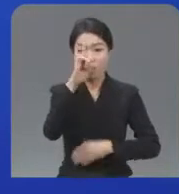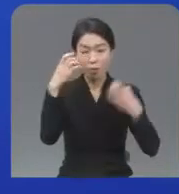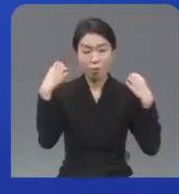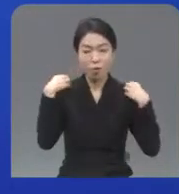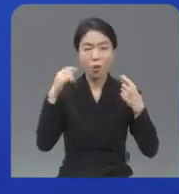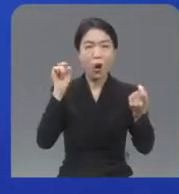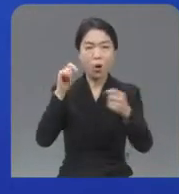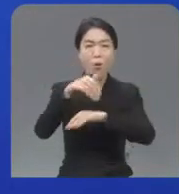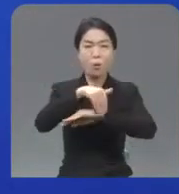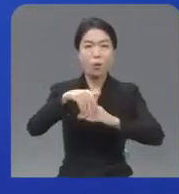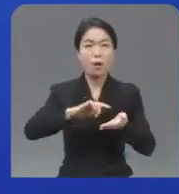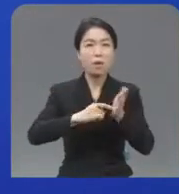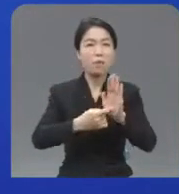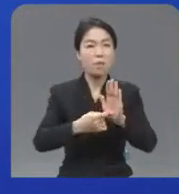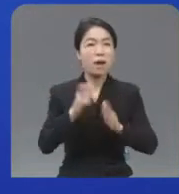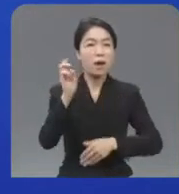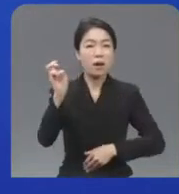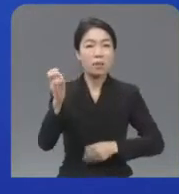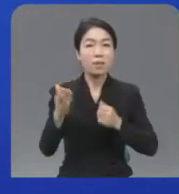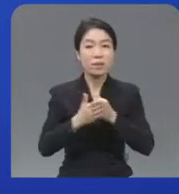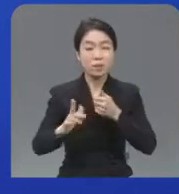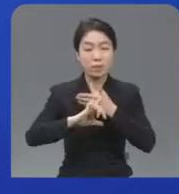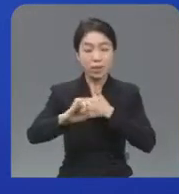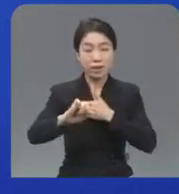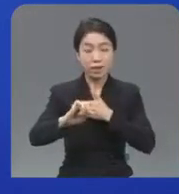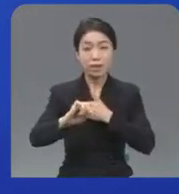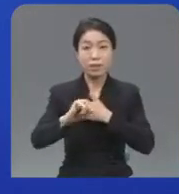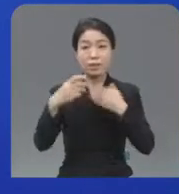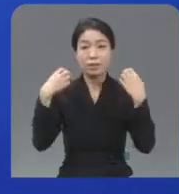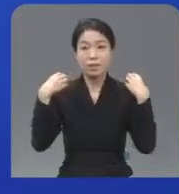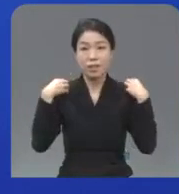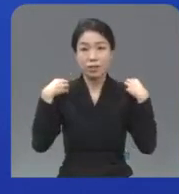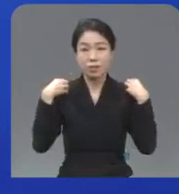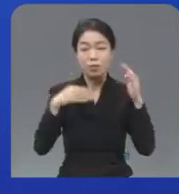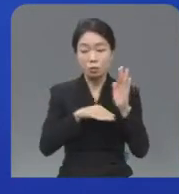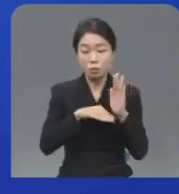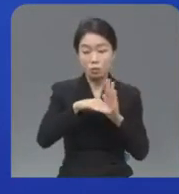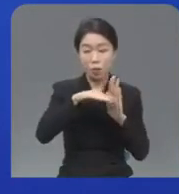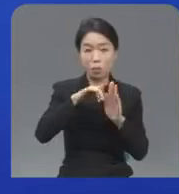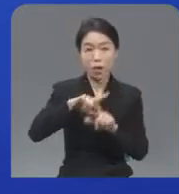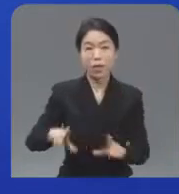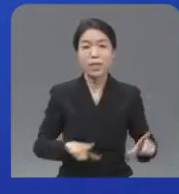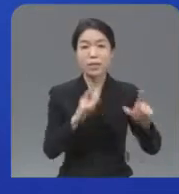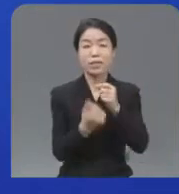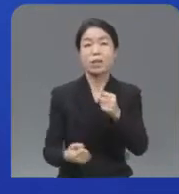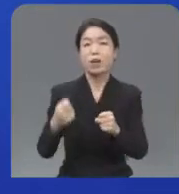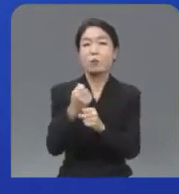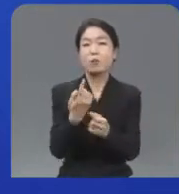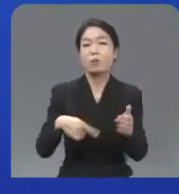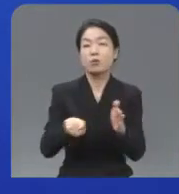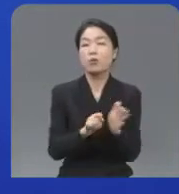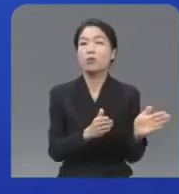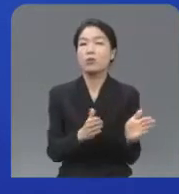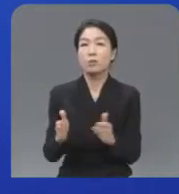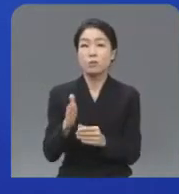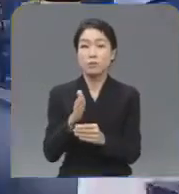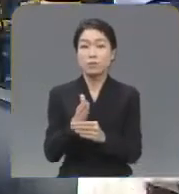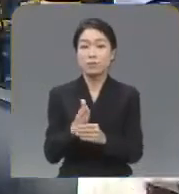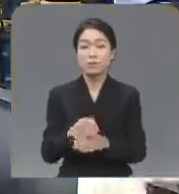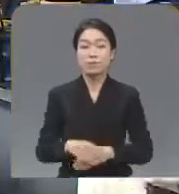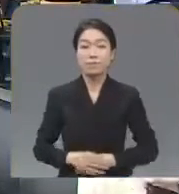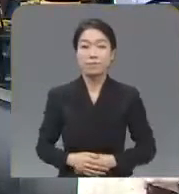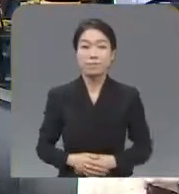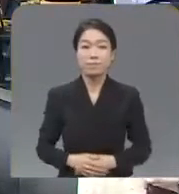밑그림을 내놓을 계획인데 자치단체도 단계적인 일상 회복을 위한 준비에 나서고 있습니다. 보도에 양창희 기자입니다.